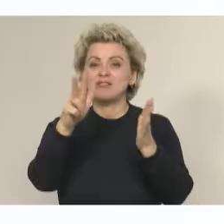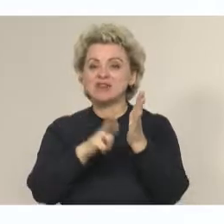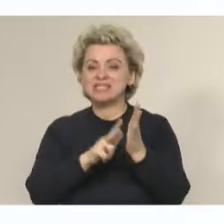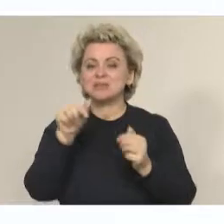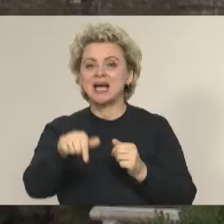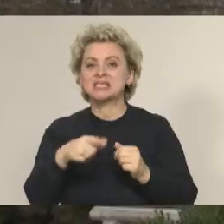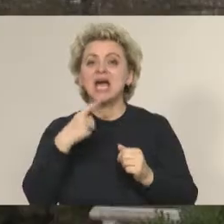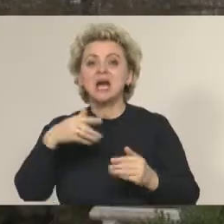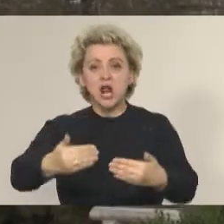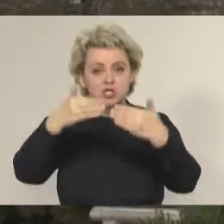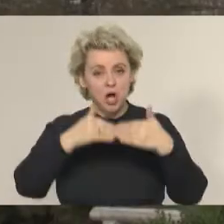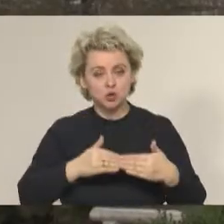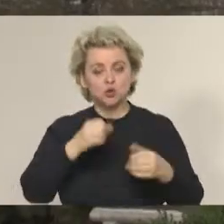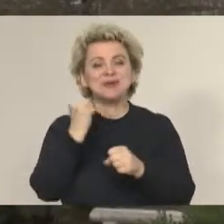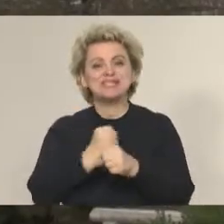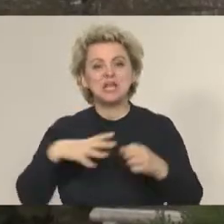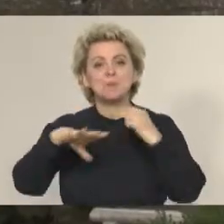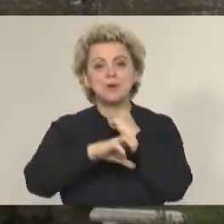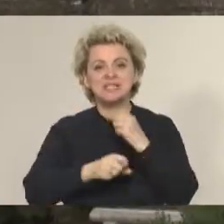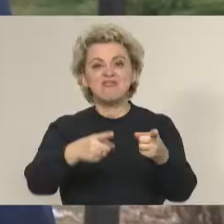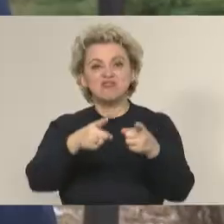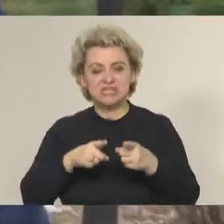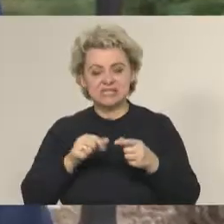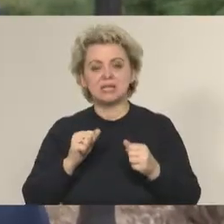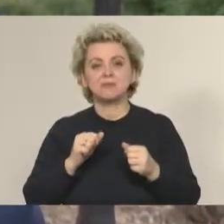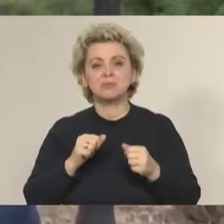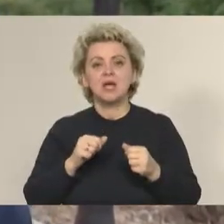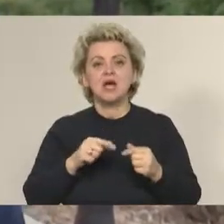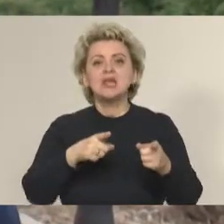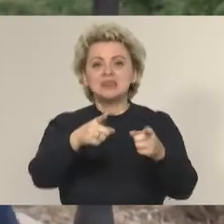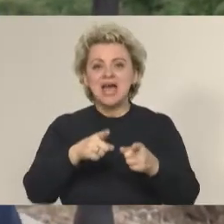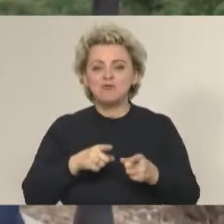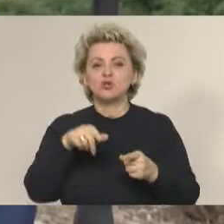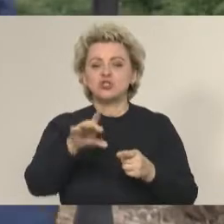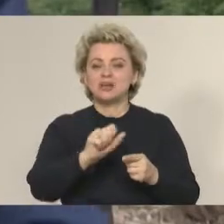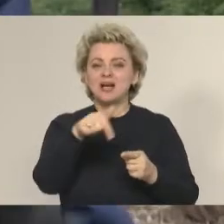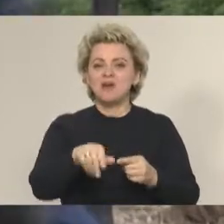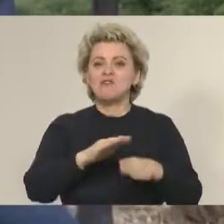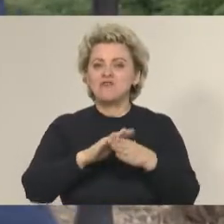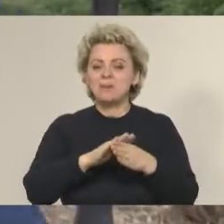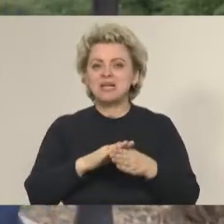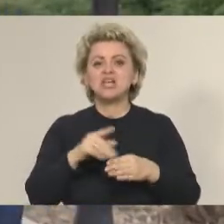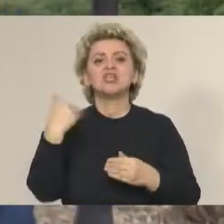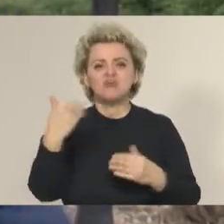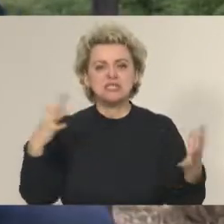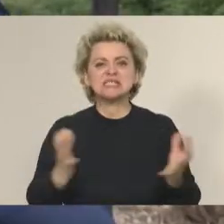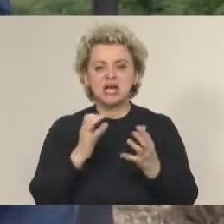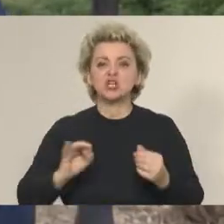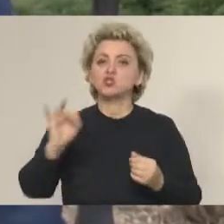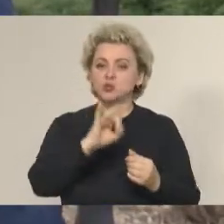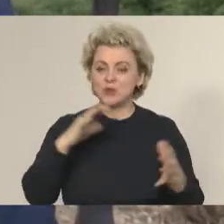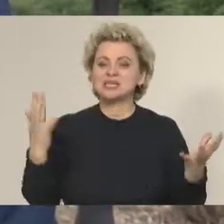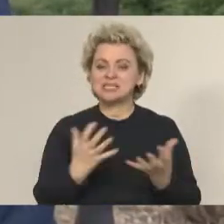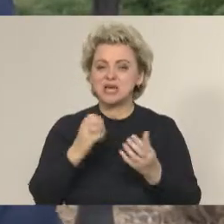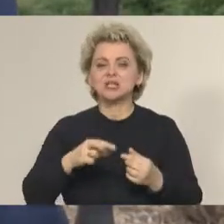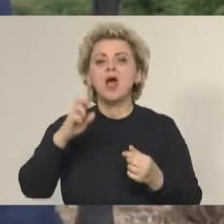1918-го красные, отступая, сделали последний выстрел. Наводчик кормового орудия, фамилия... Его сохранилось, история